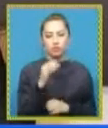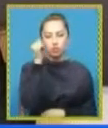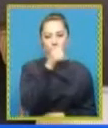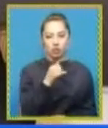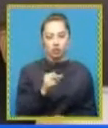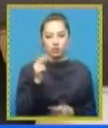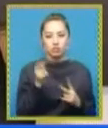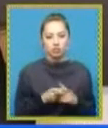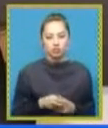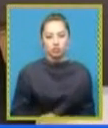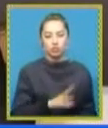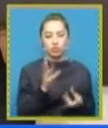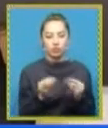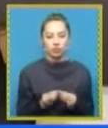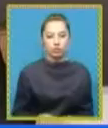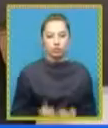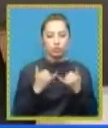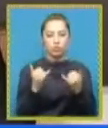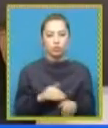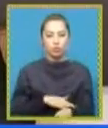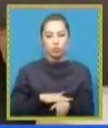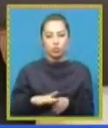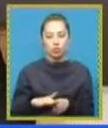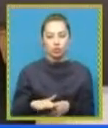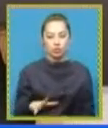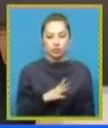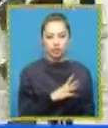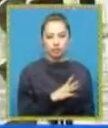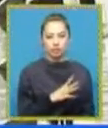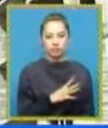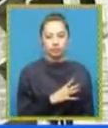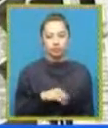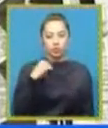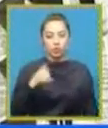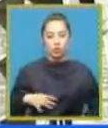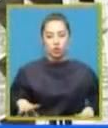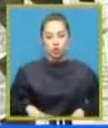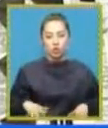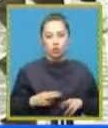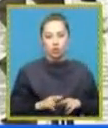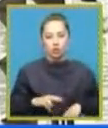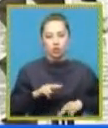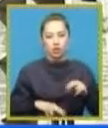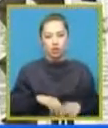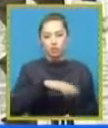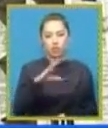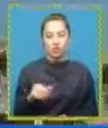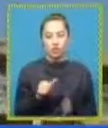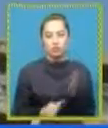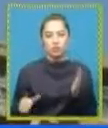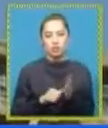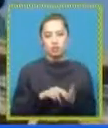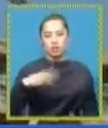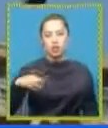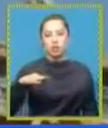қарап, толық мәселесін шештік. Жылқы жылында өңірдегі құрылыс жұмыстарына 66 миллиард теңге